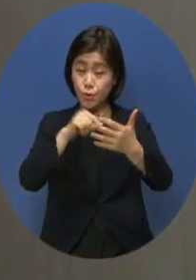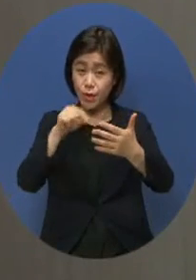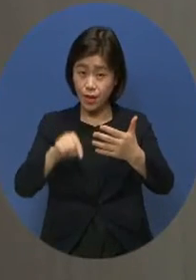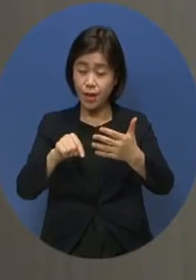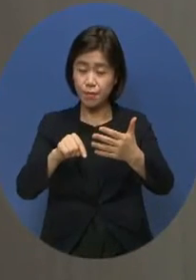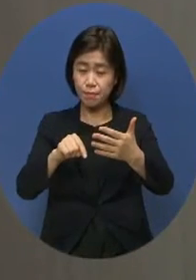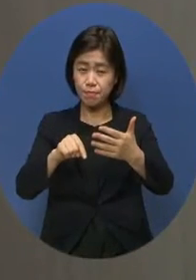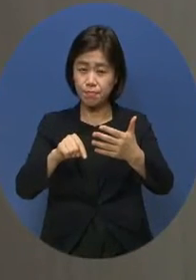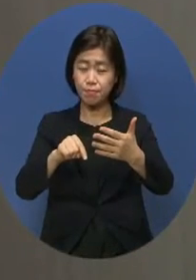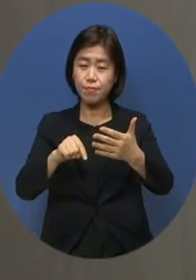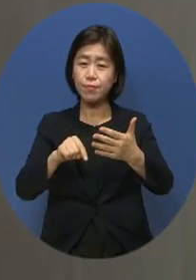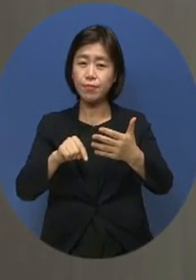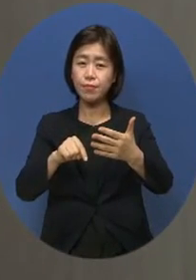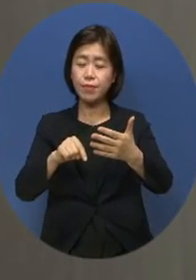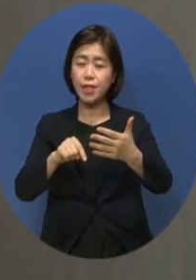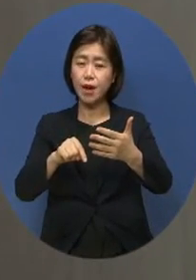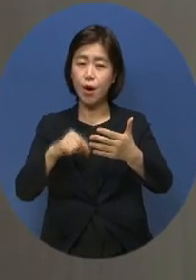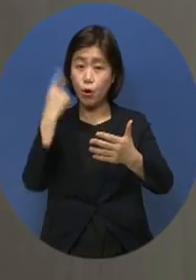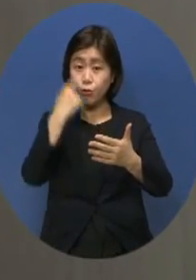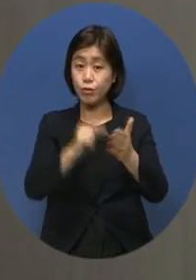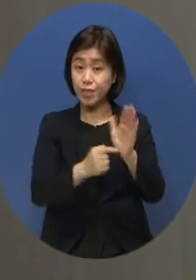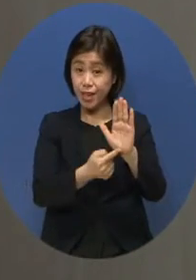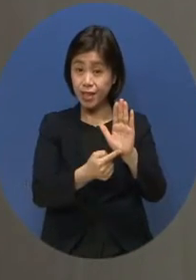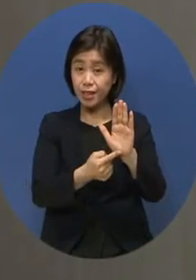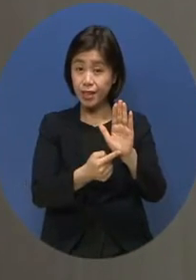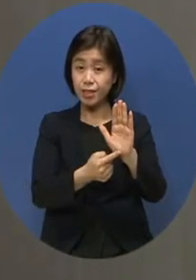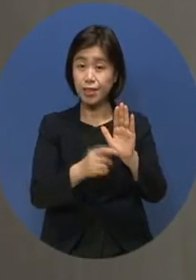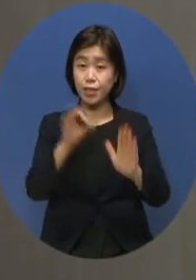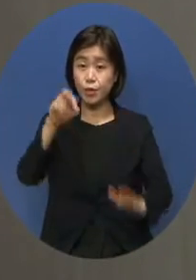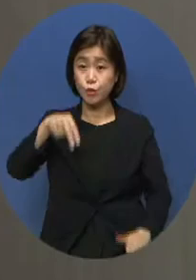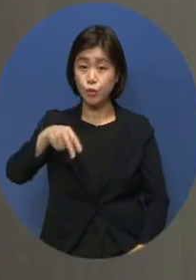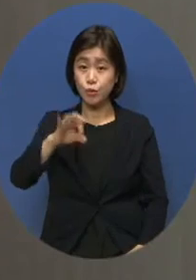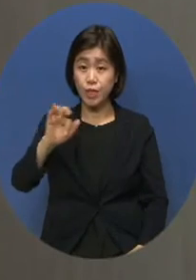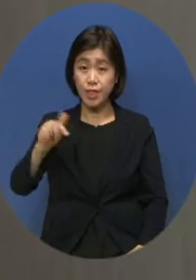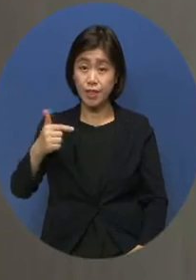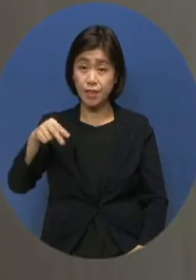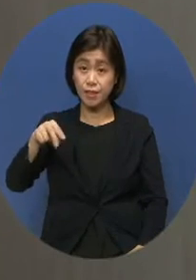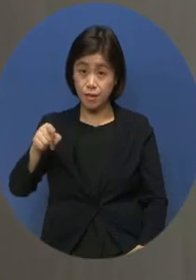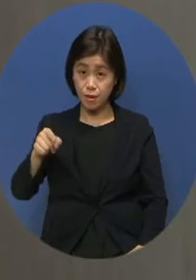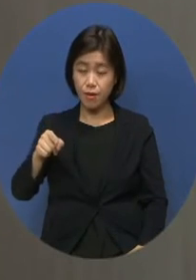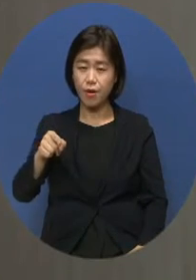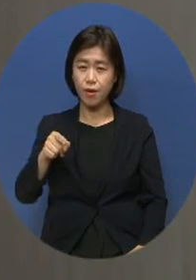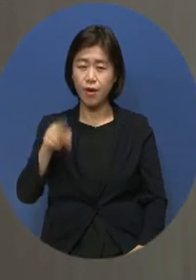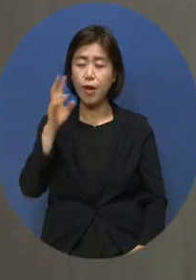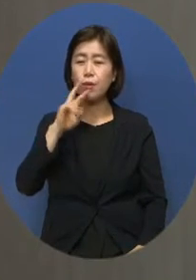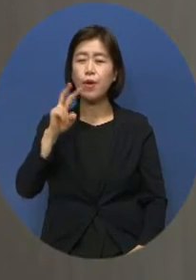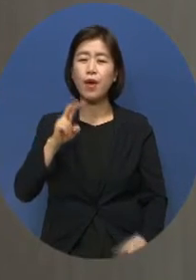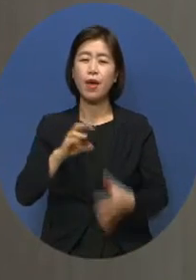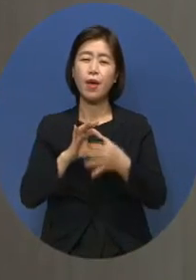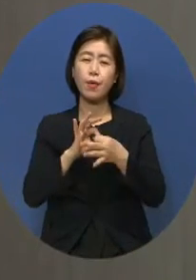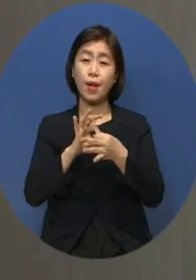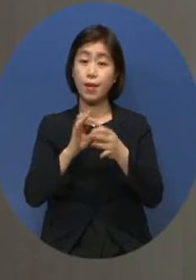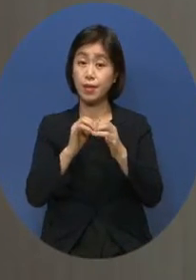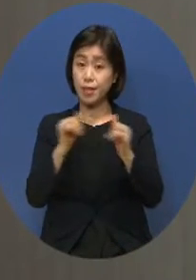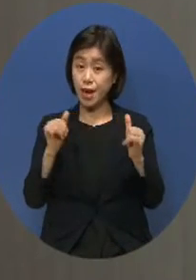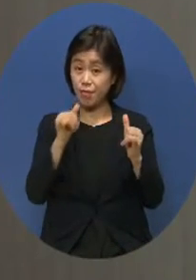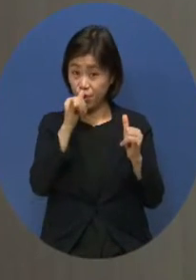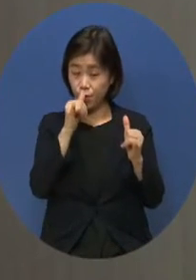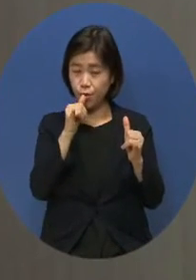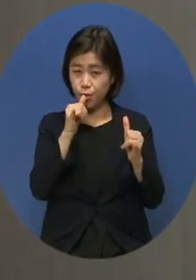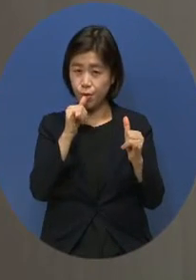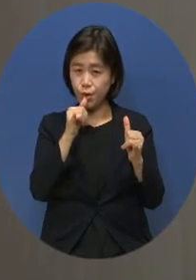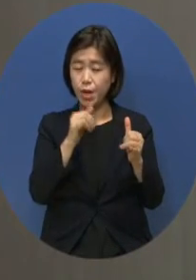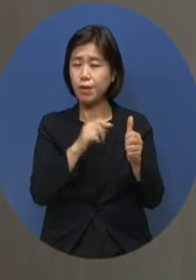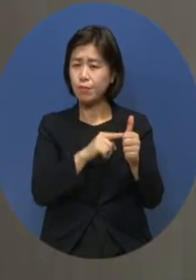어른이 되면의 음악 감독이기도 한 이제 네. 유인서 이제 뮤지션이죠 인서 씨가. 음악을